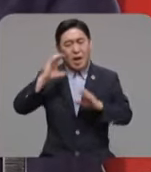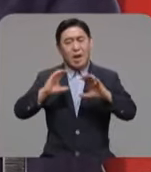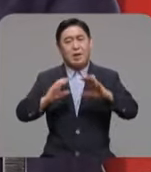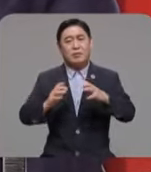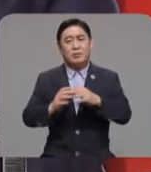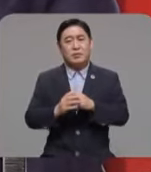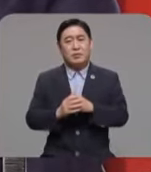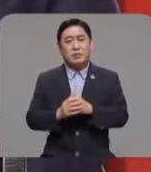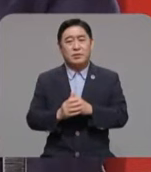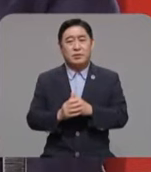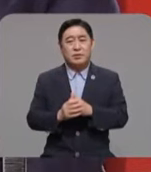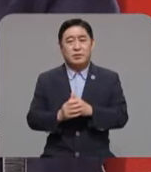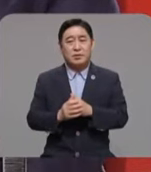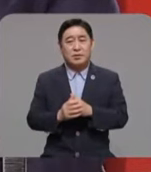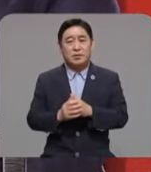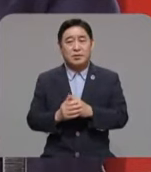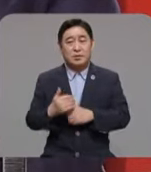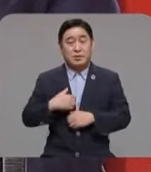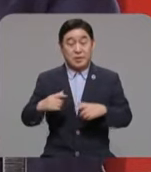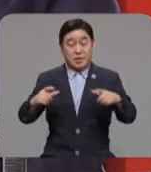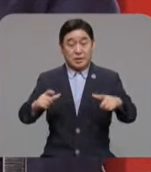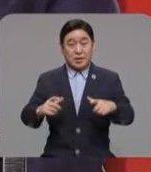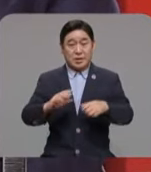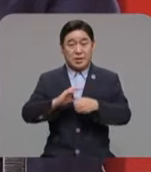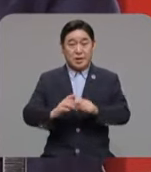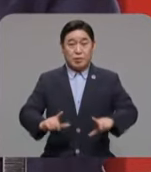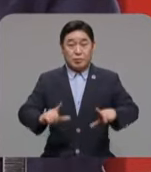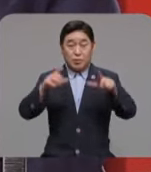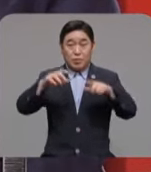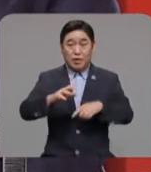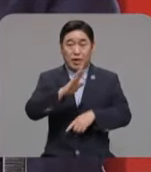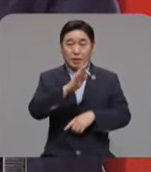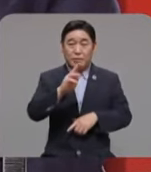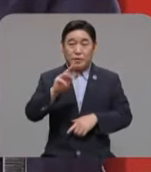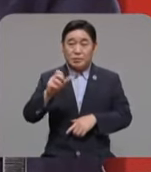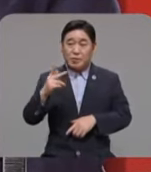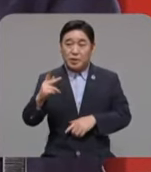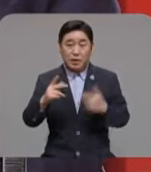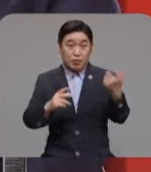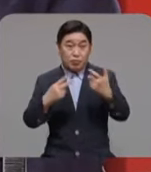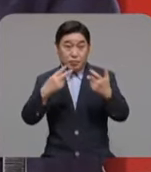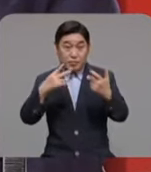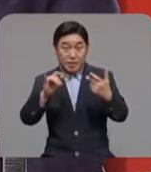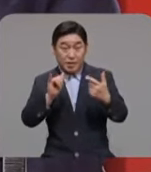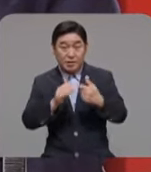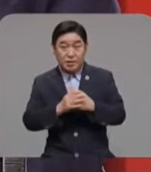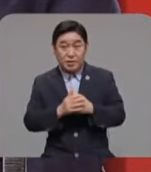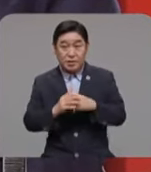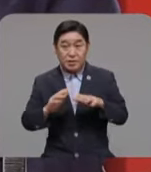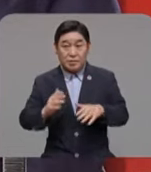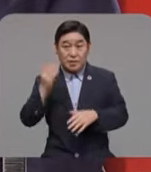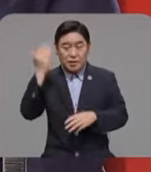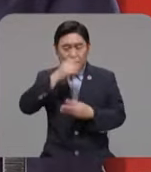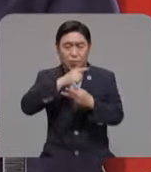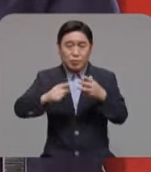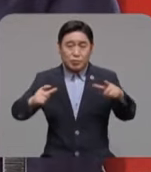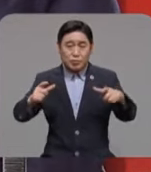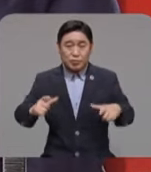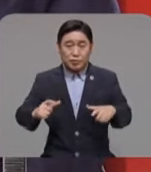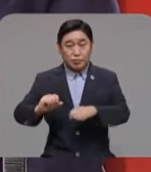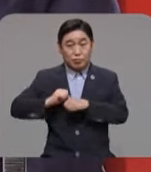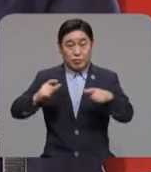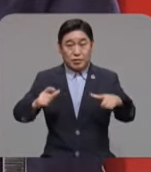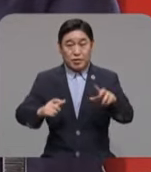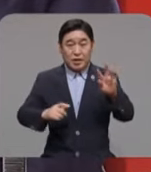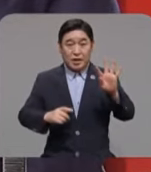우리나라는 제 지역구에 대구 동구 K2에 F-15K가 60대가 있습니다. 요번에 청주기지에